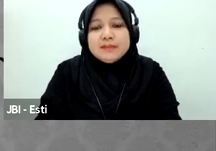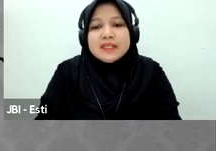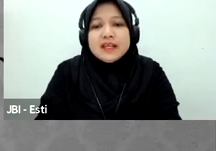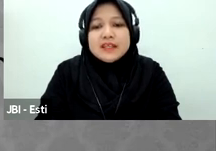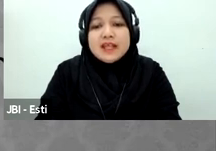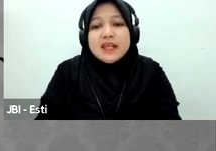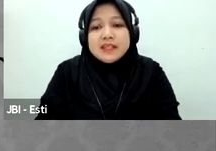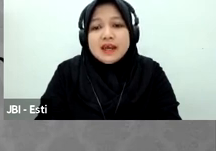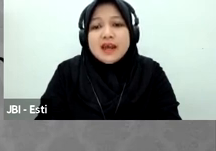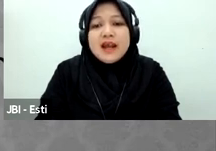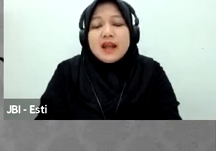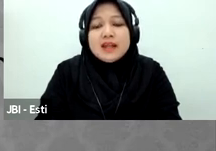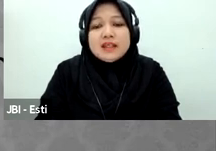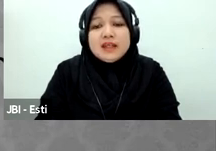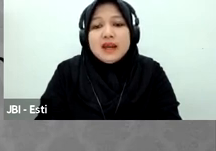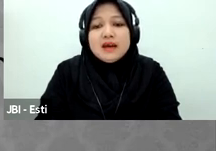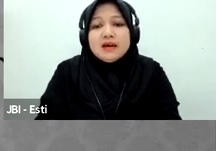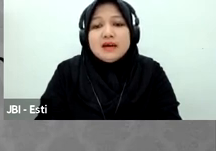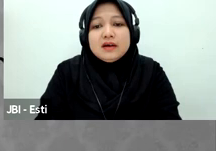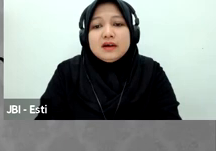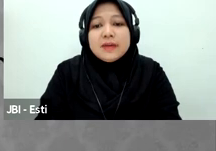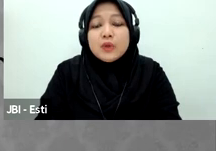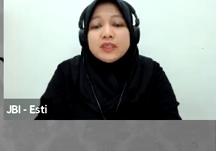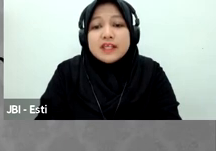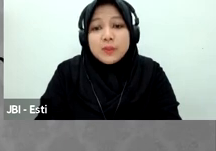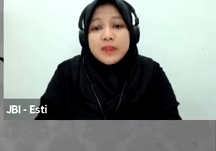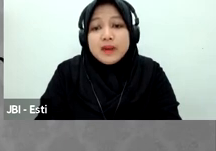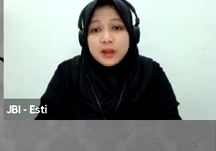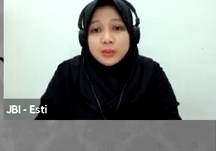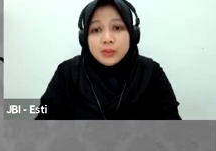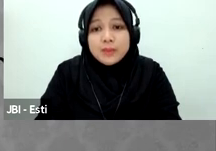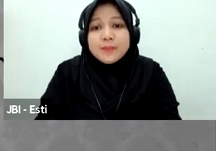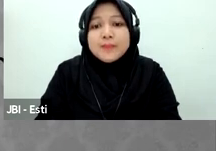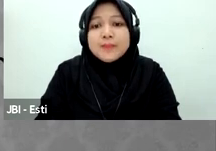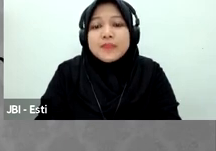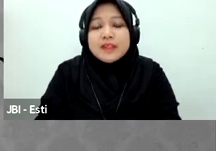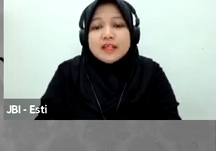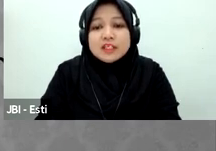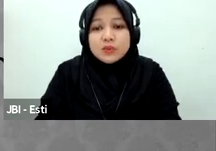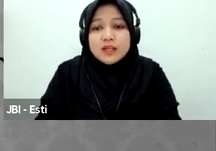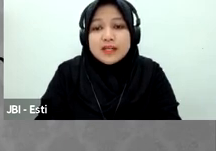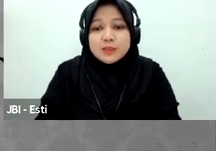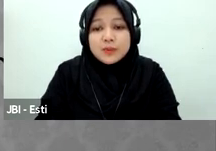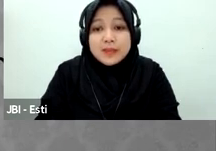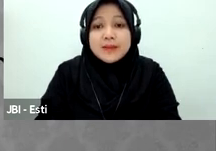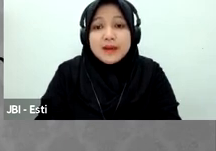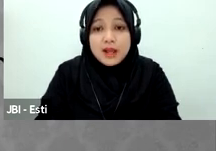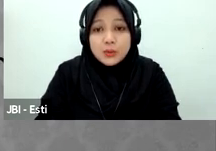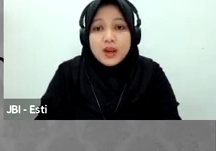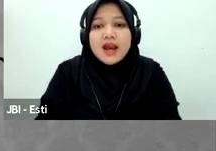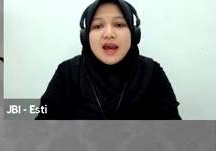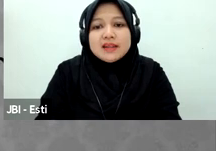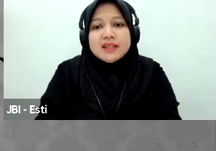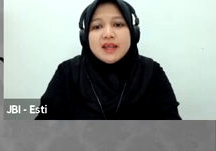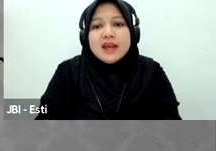bisa dikatakan tidak sah karena tidak mengikuti sop yang berlaku tidak sesuai dengan SP yang